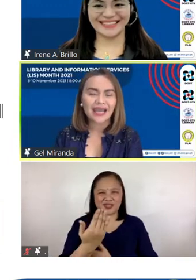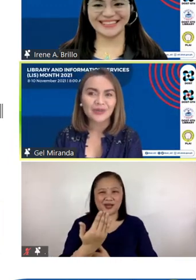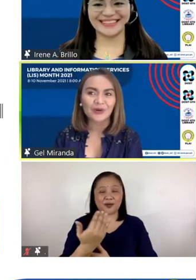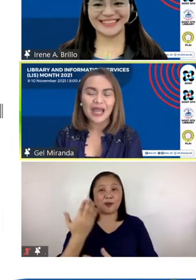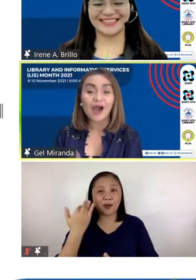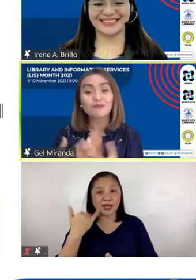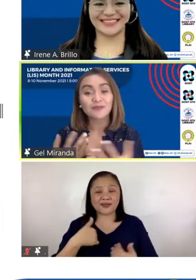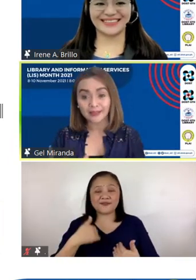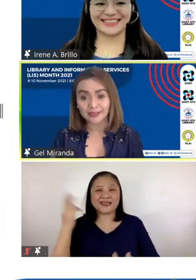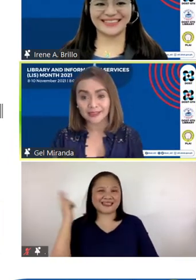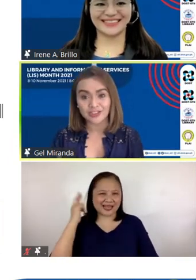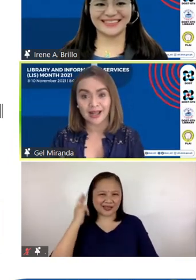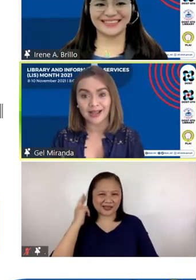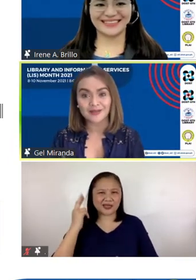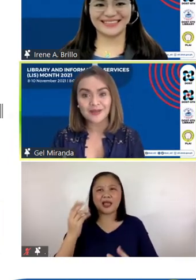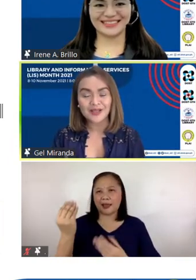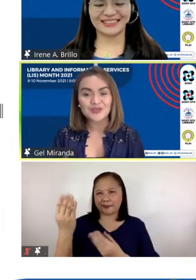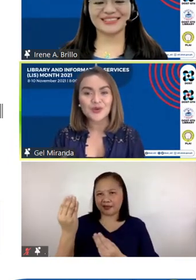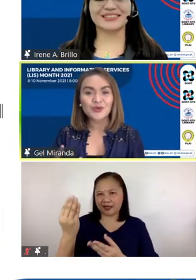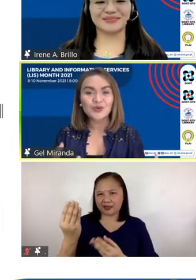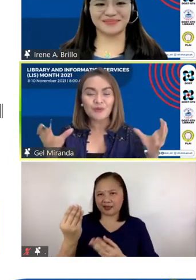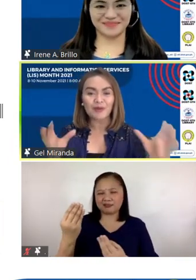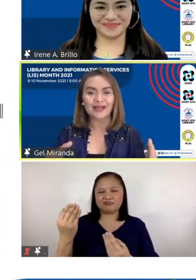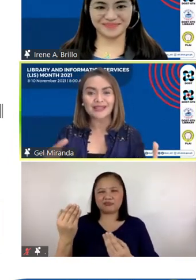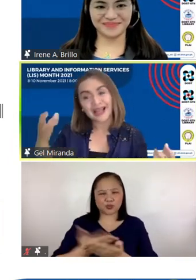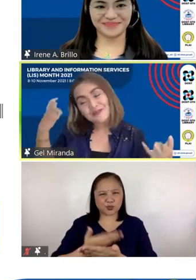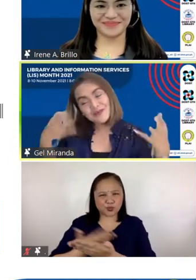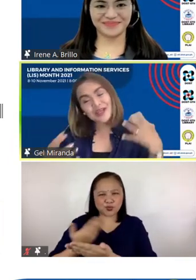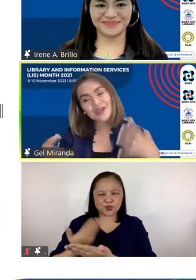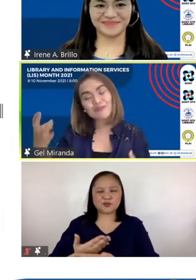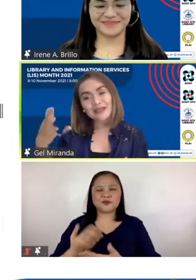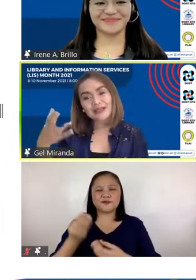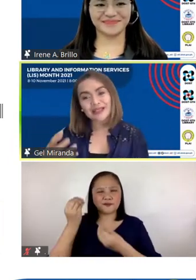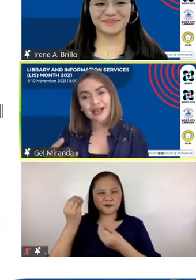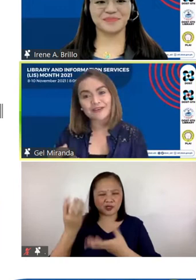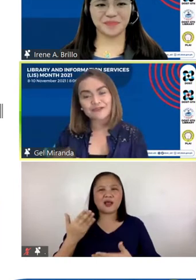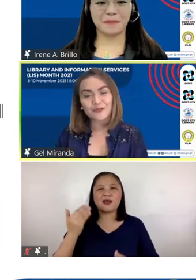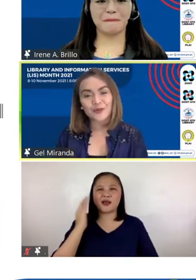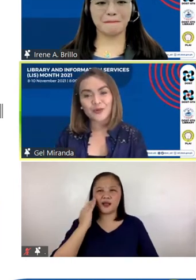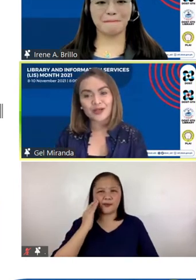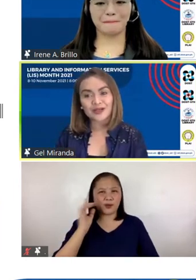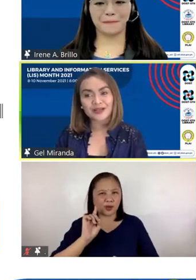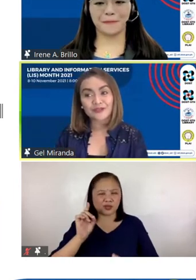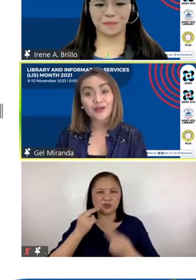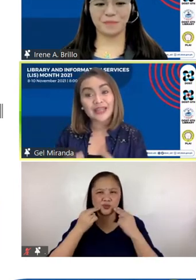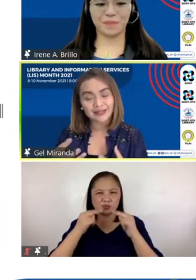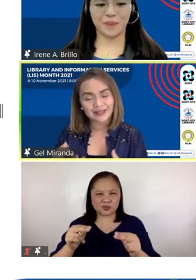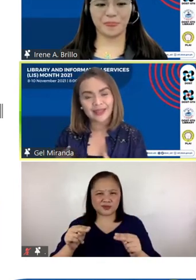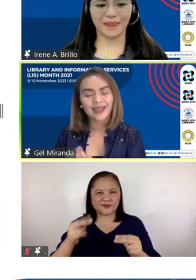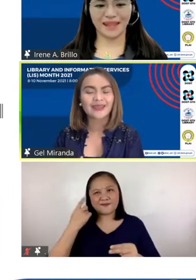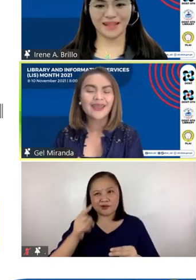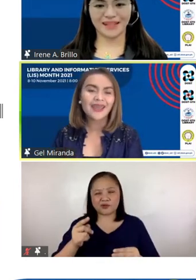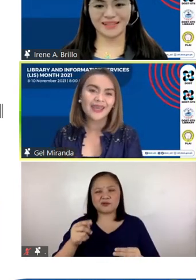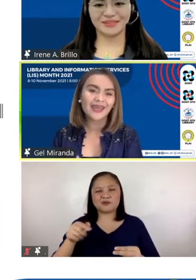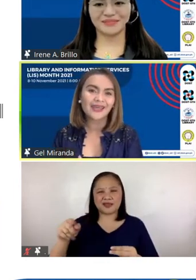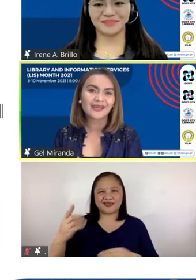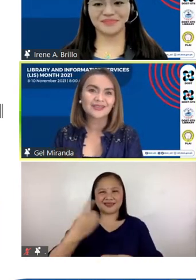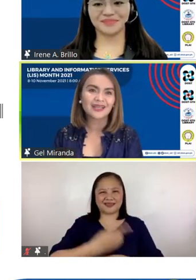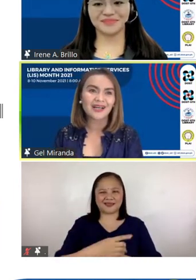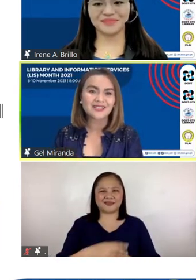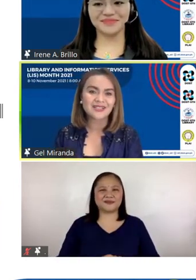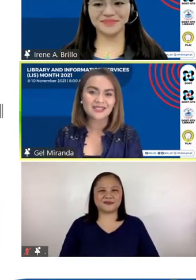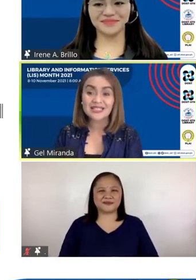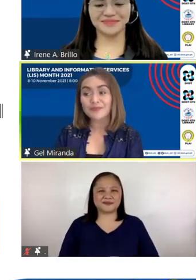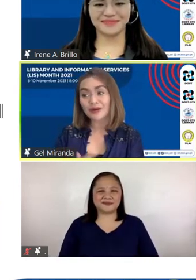pagka-radio, updated siya. So doon pala, alam ko na yung balita for that day.